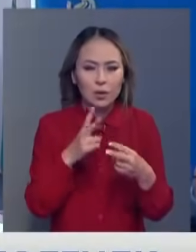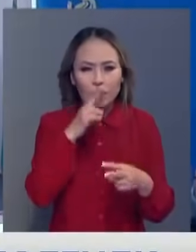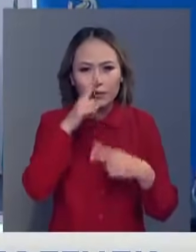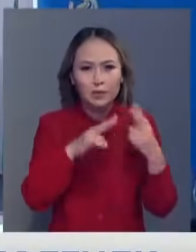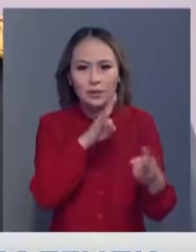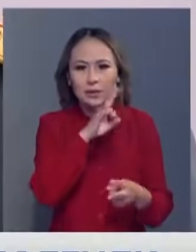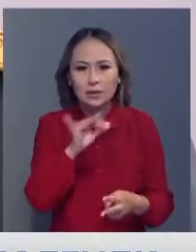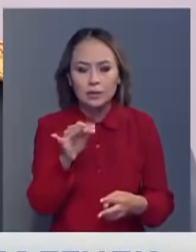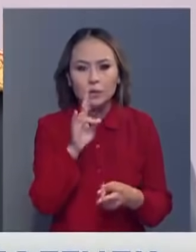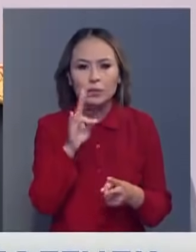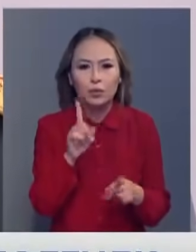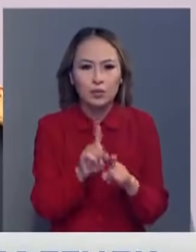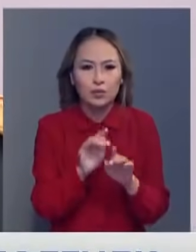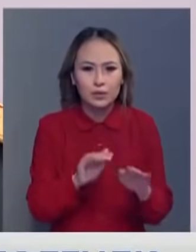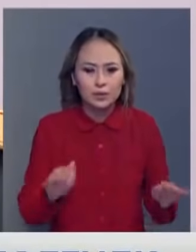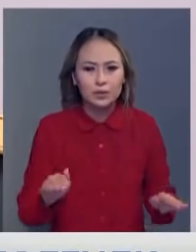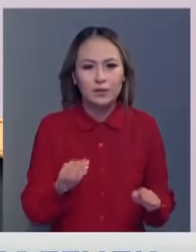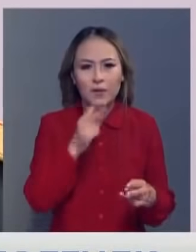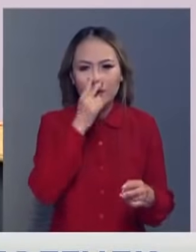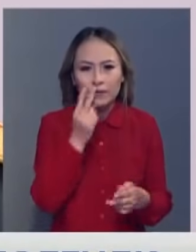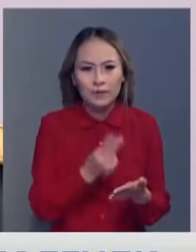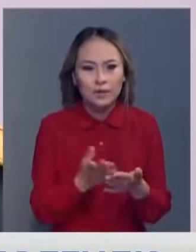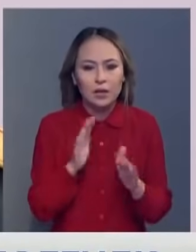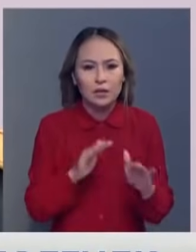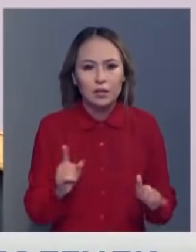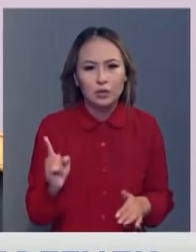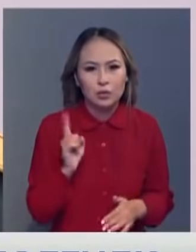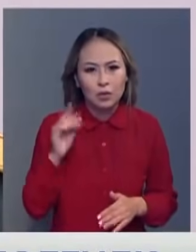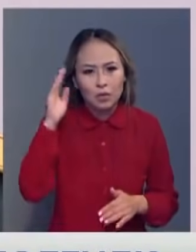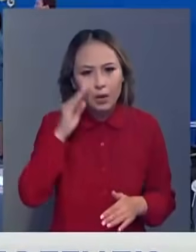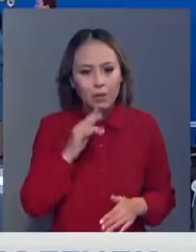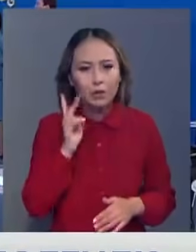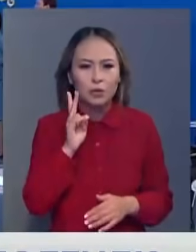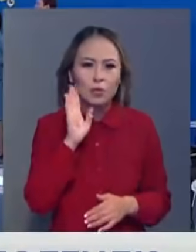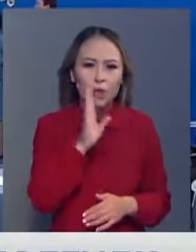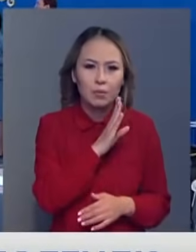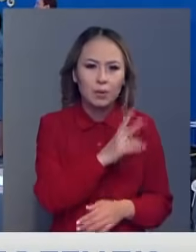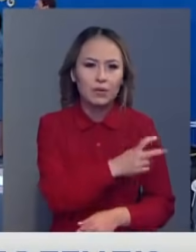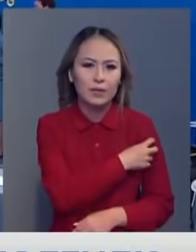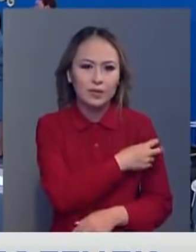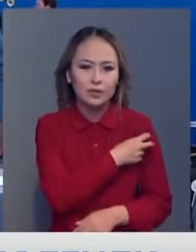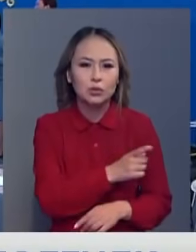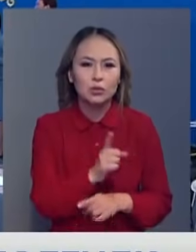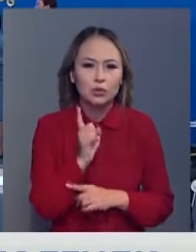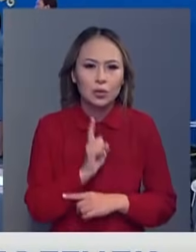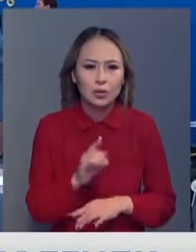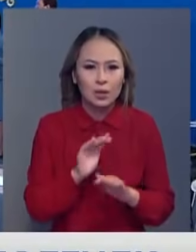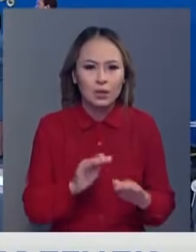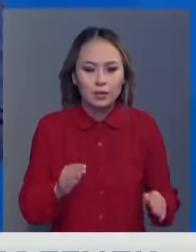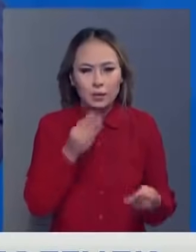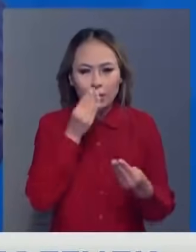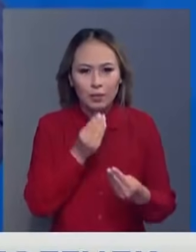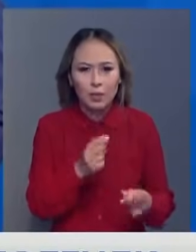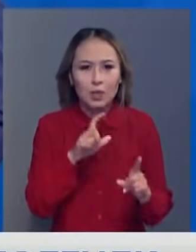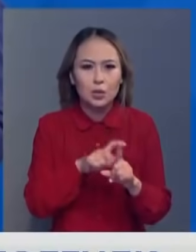көрмегендер бар. Баласы зар еңіреп күнде жылайды, әкесін іздейді, анасын жоқтайды. Мұндайда бала көңілін жұбататын